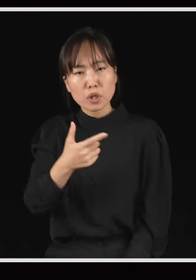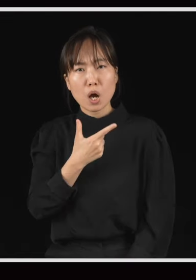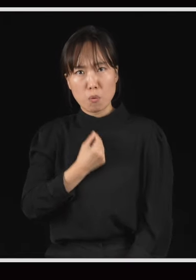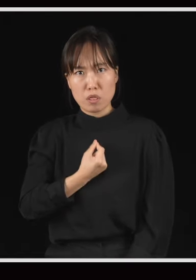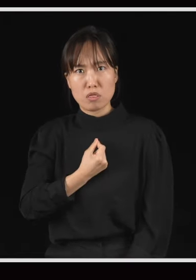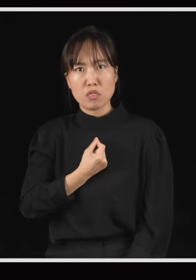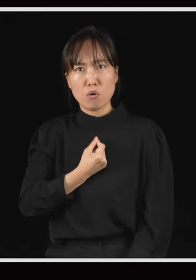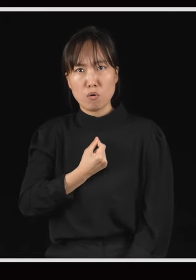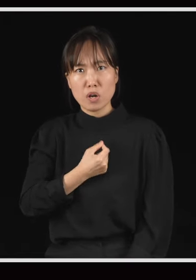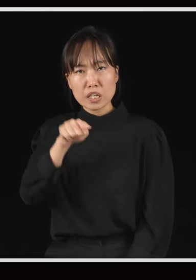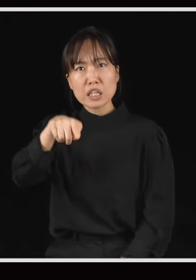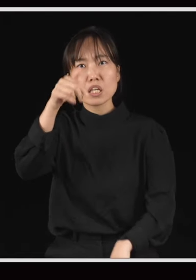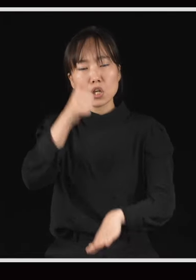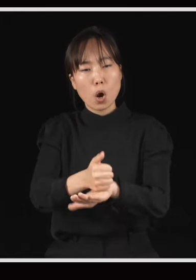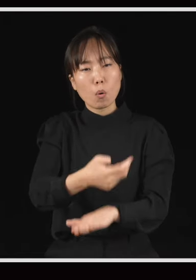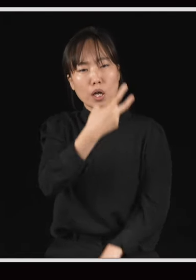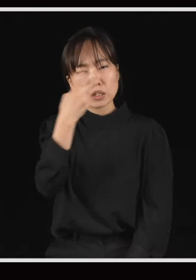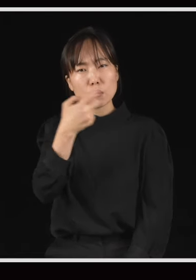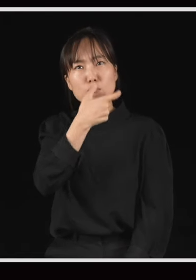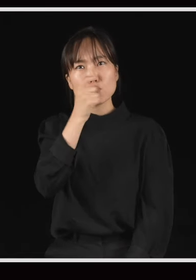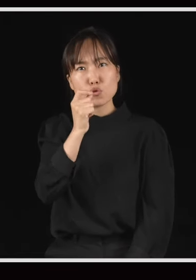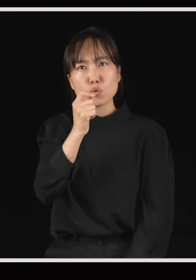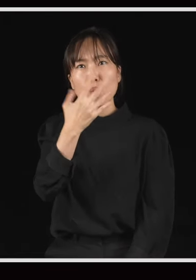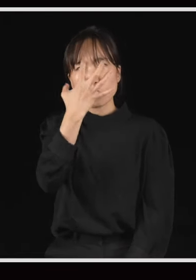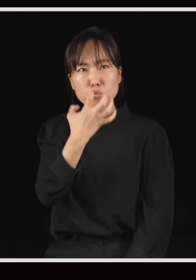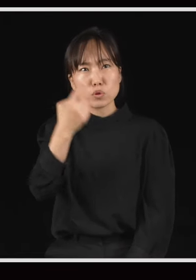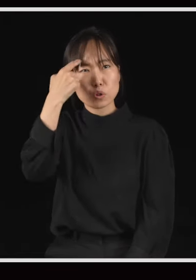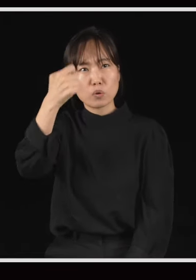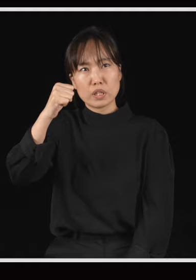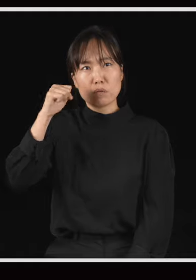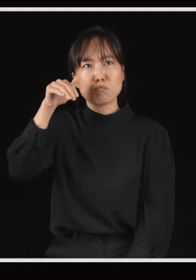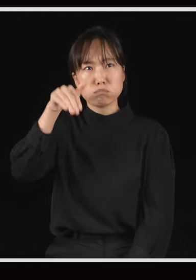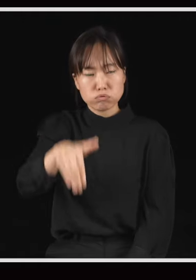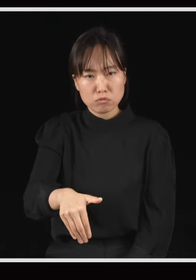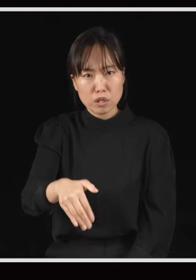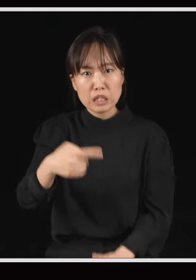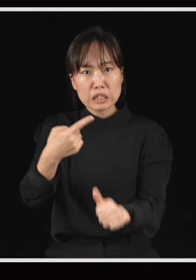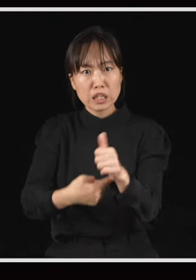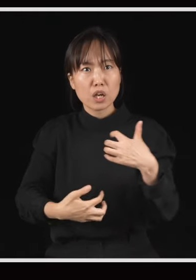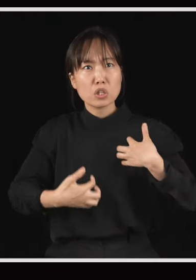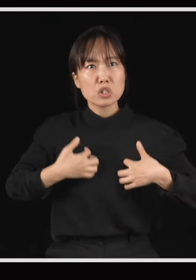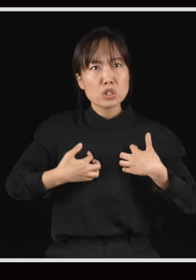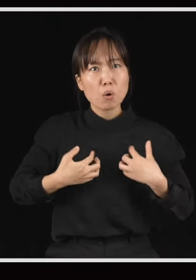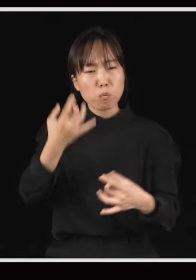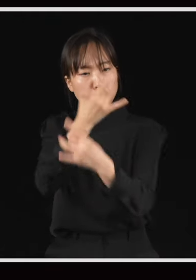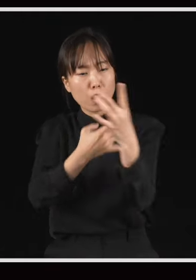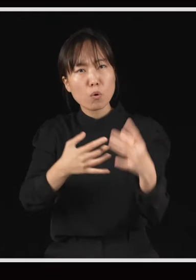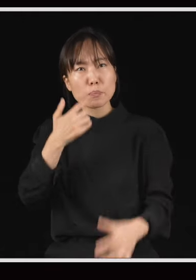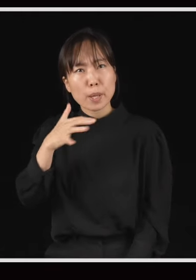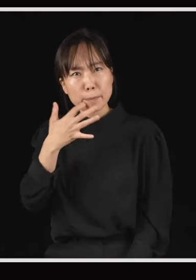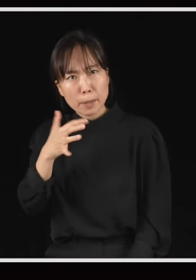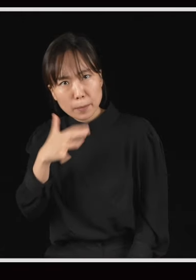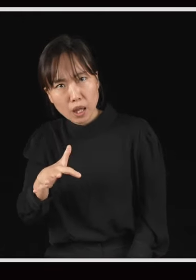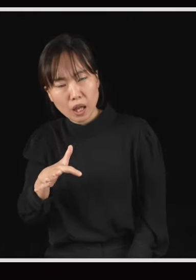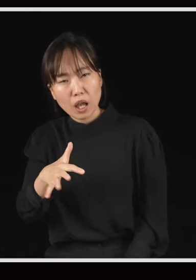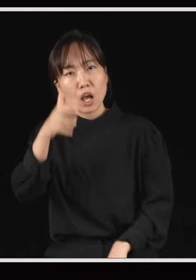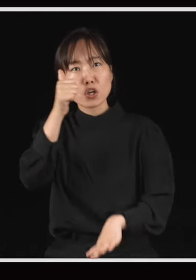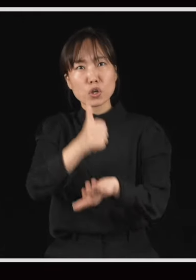수면이 되지 않고 마음 건강이 나빠지고 전두엽 기능이 떨어지게 됩니다. 전두엽 기능이 떨어지게 되면 나는 쾌락에 더